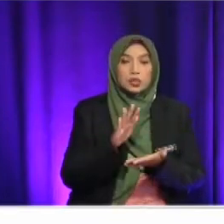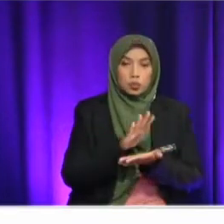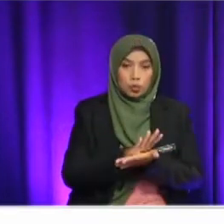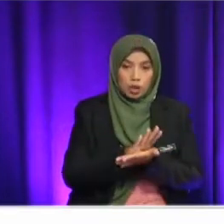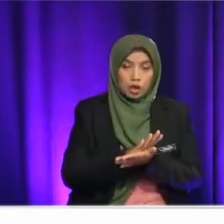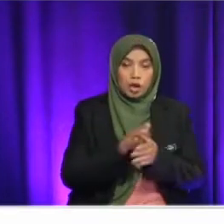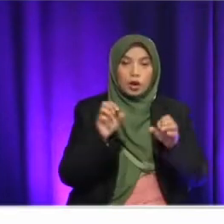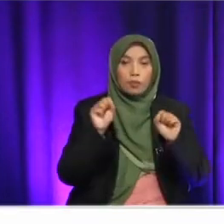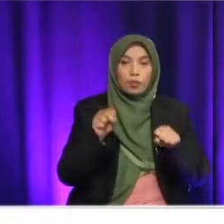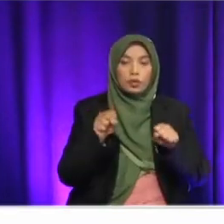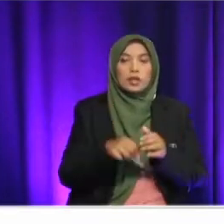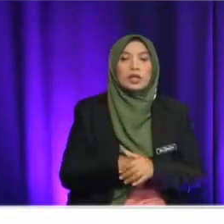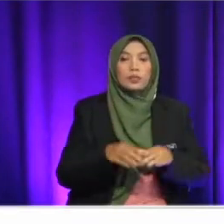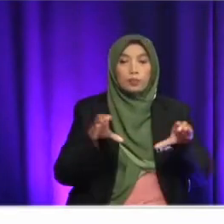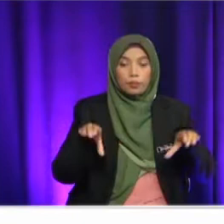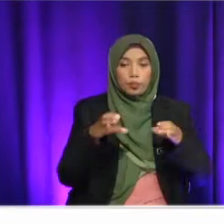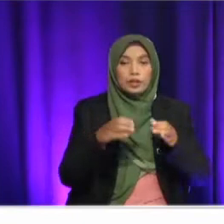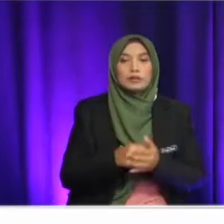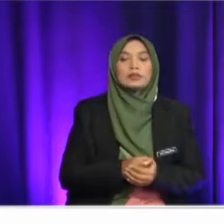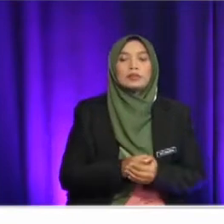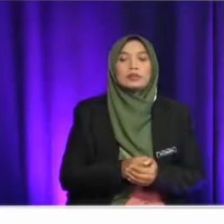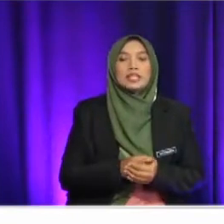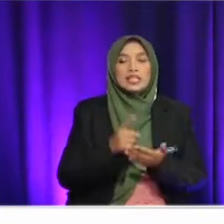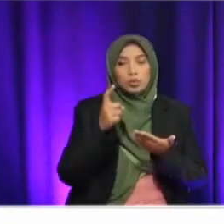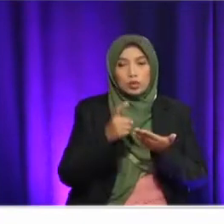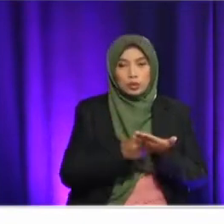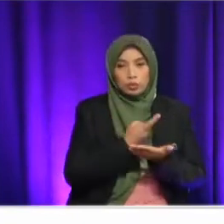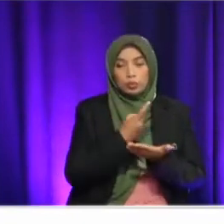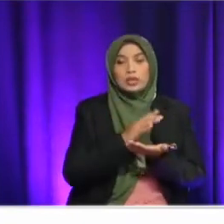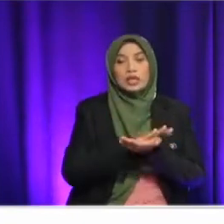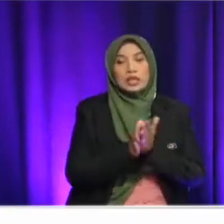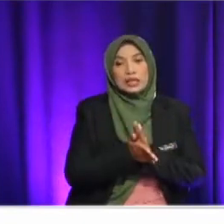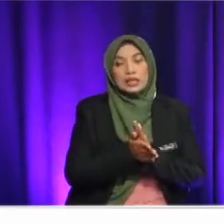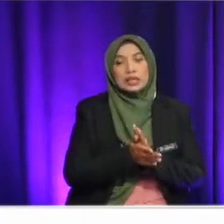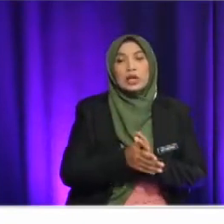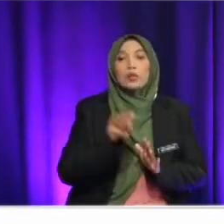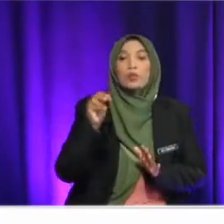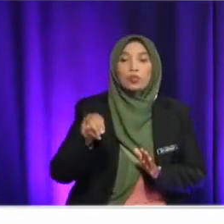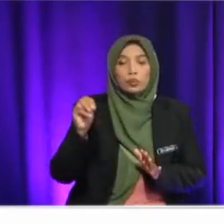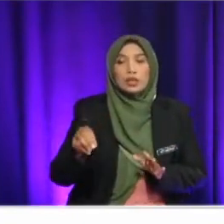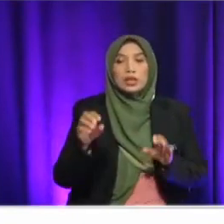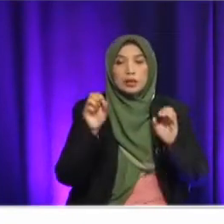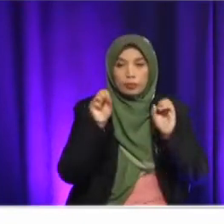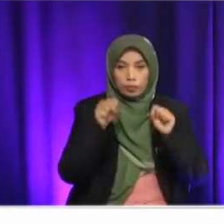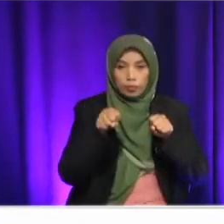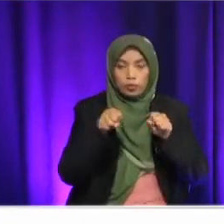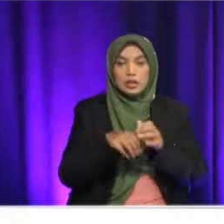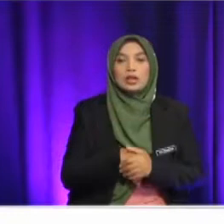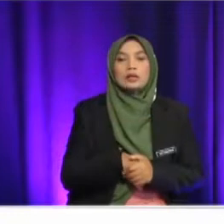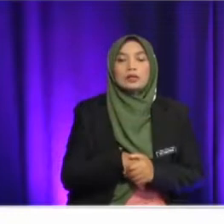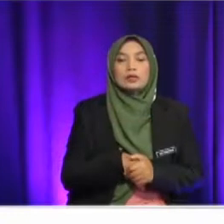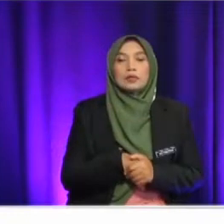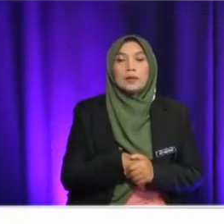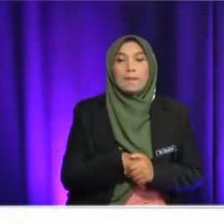maka lahirlah murid-murid yang tinggi budi pekertinya. Tuntasnya, sekolah merupakan institusi paling sesuai